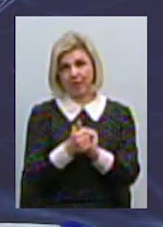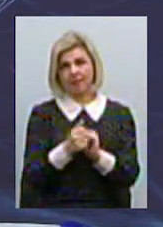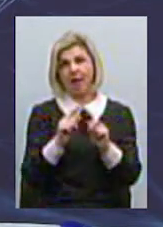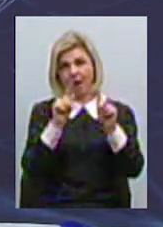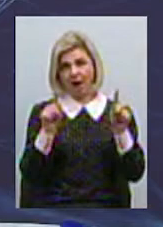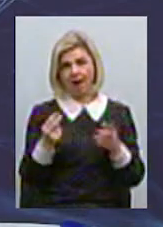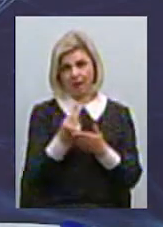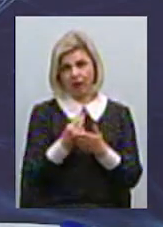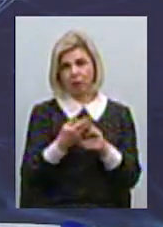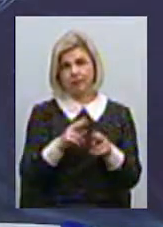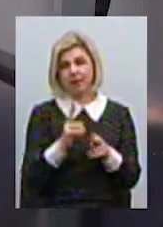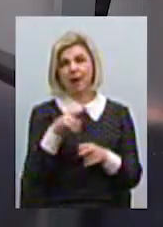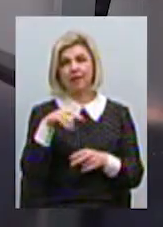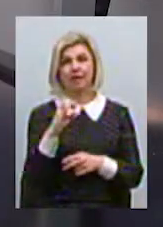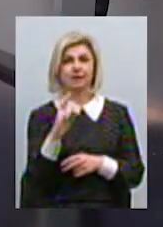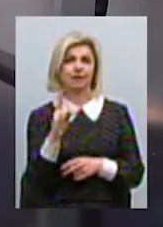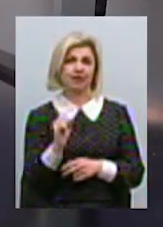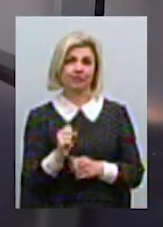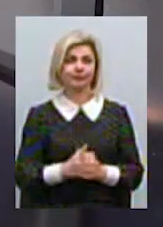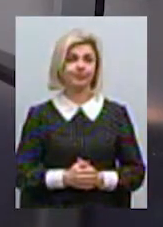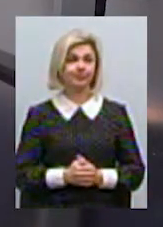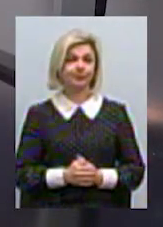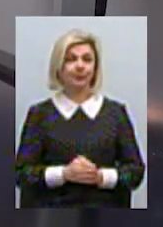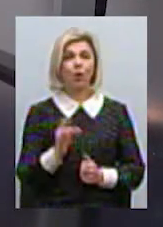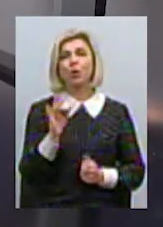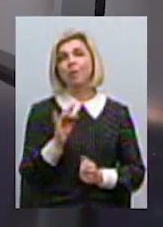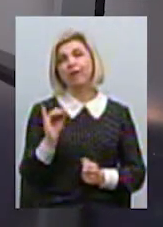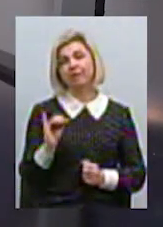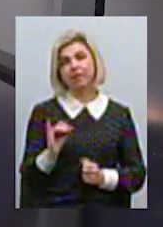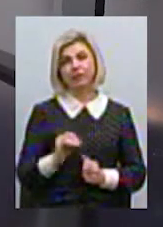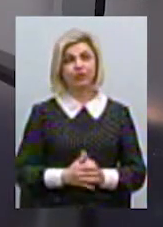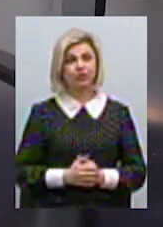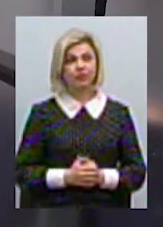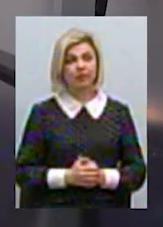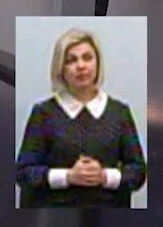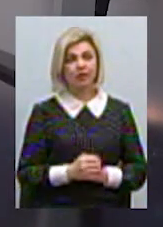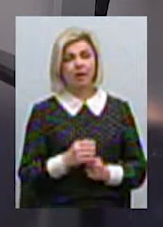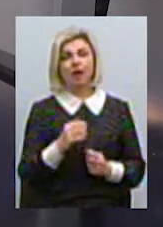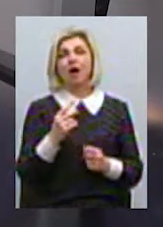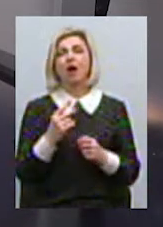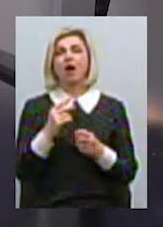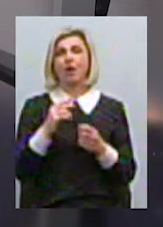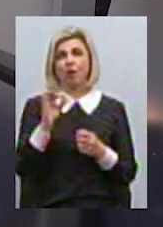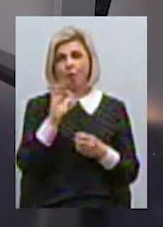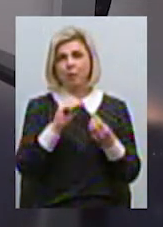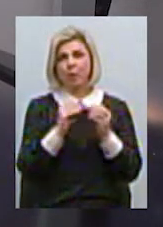буде. Романе, будь ласка. Да, Романе Івановичу, от подвійна проблема подвійної